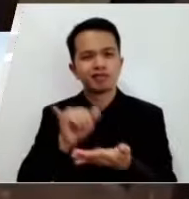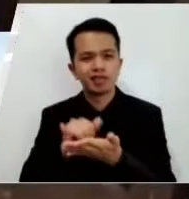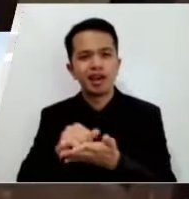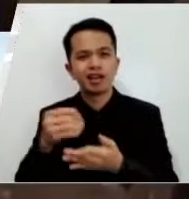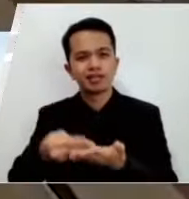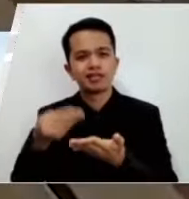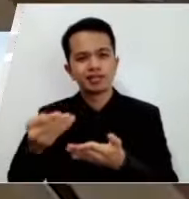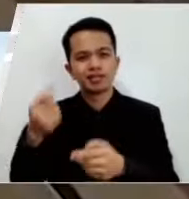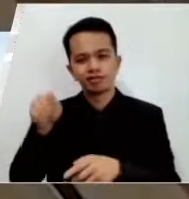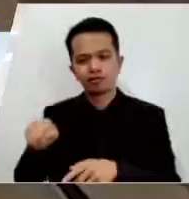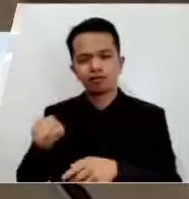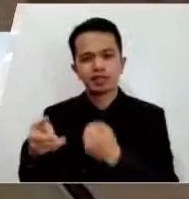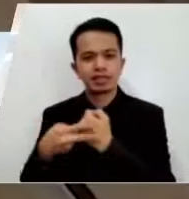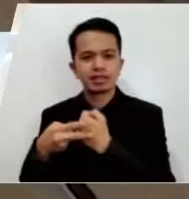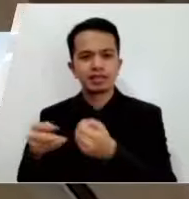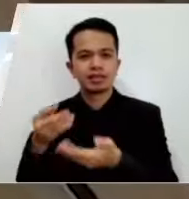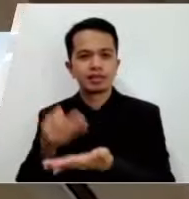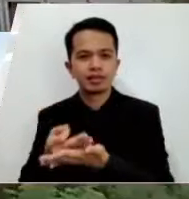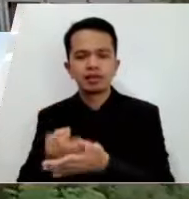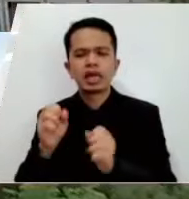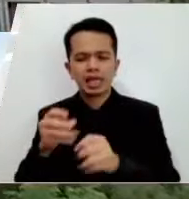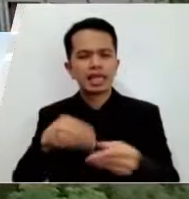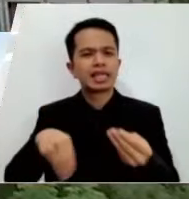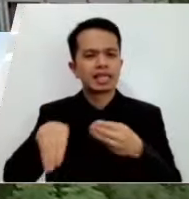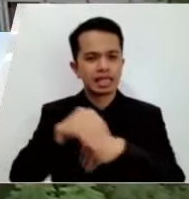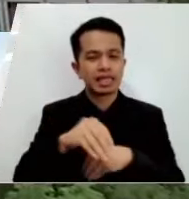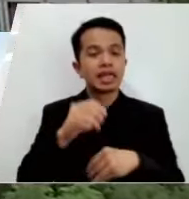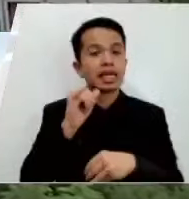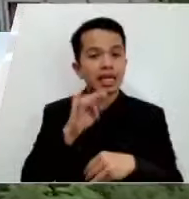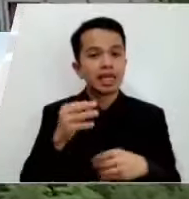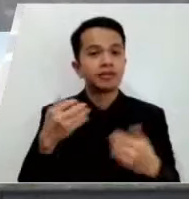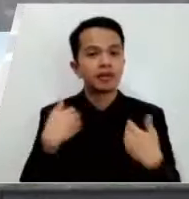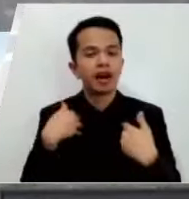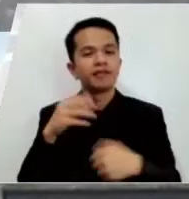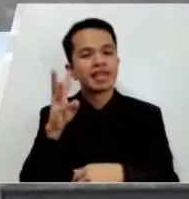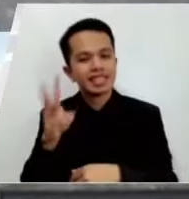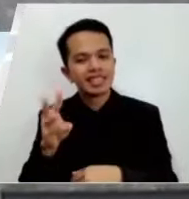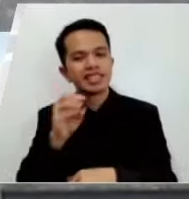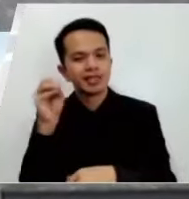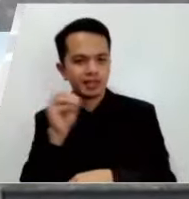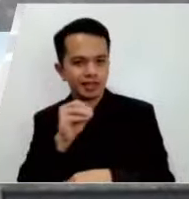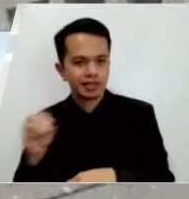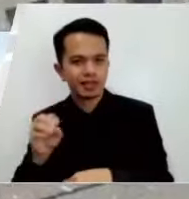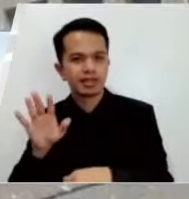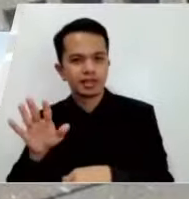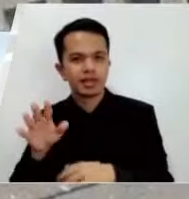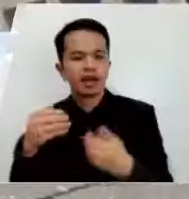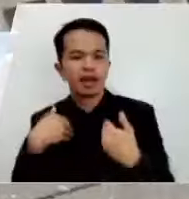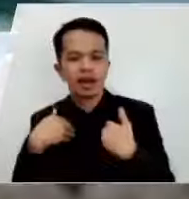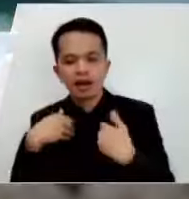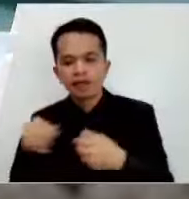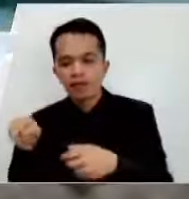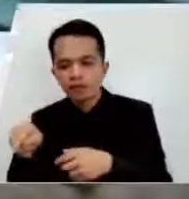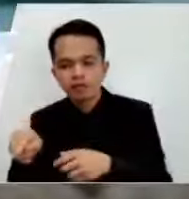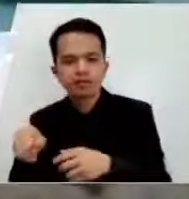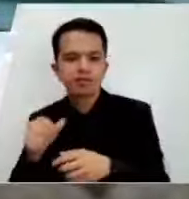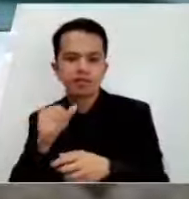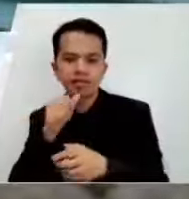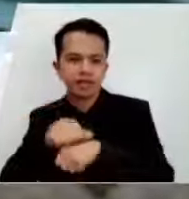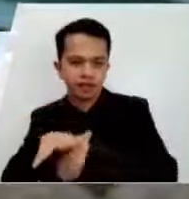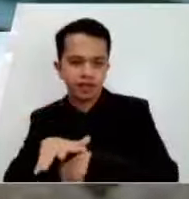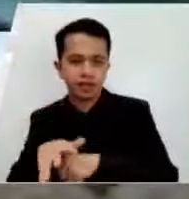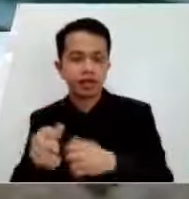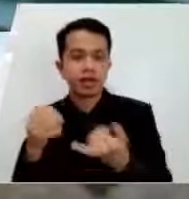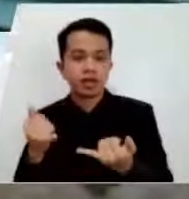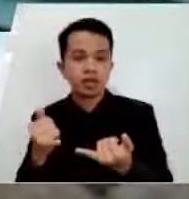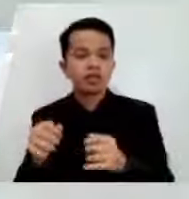Bangko Sentral, pwede pang mapalitan ang perang papel kung nasa 60% pa ang naiwang parteng hindi naapektuhan. At dapat kita rin